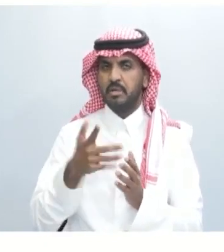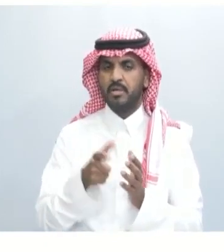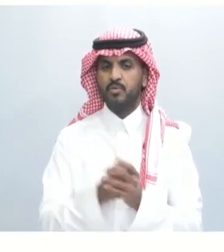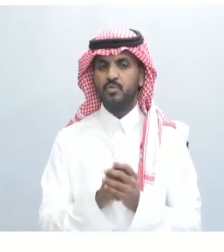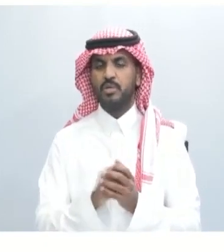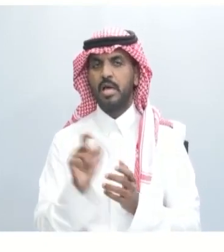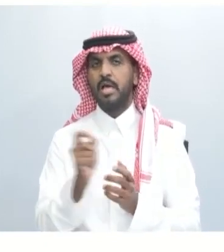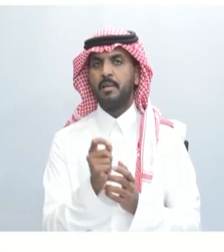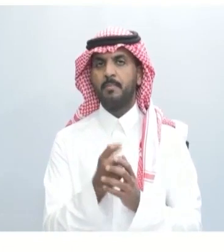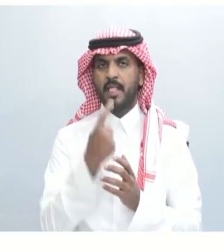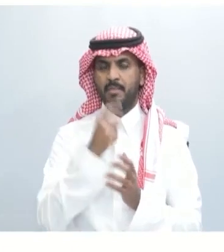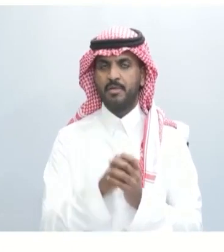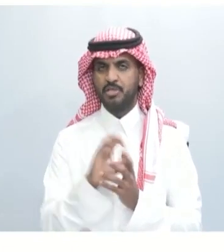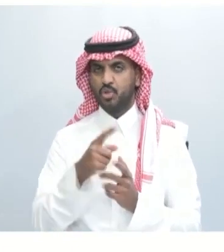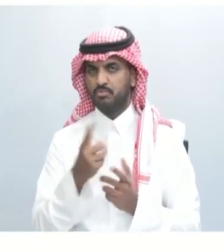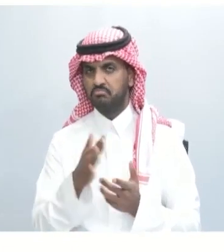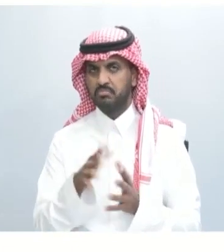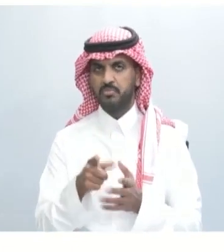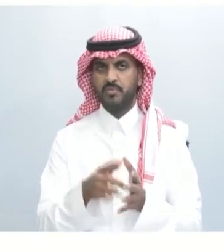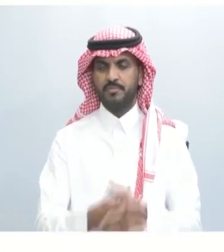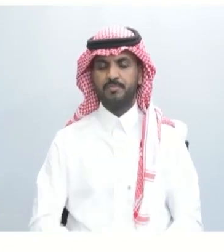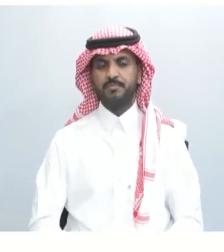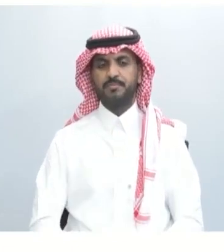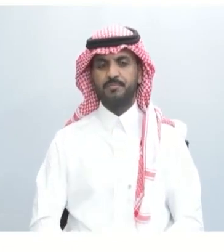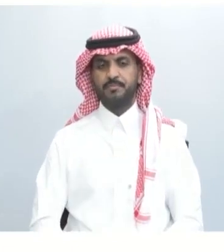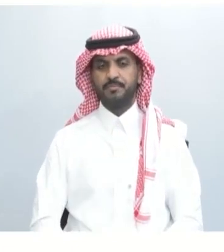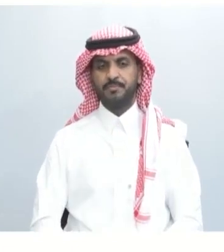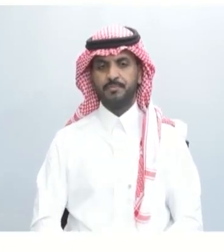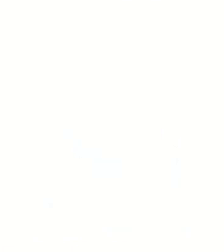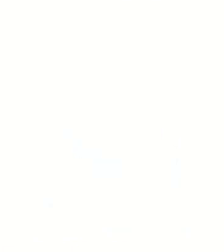وضع لنا اربع اجابات يتفضلوا يا مبدعين